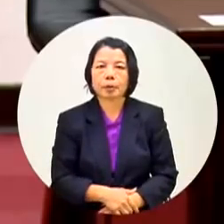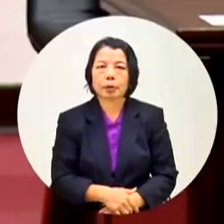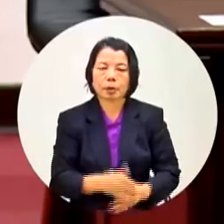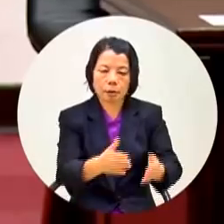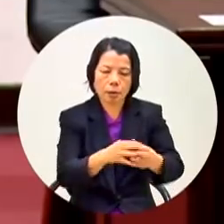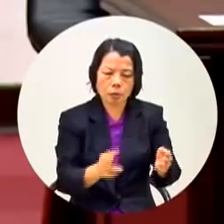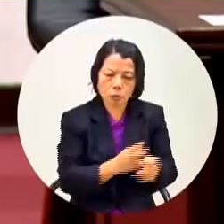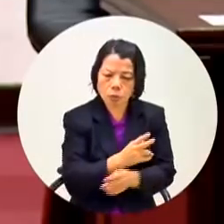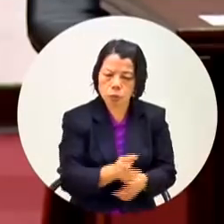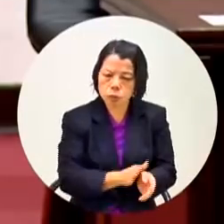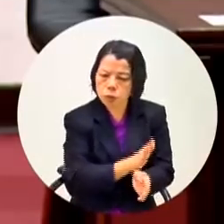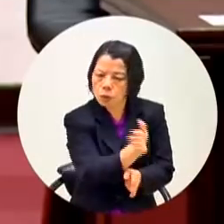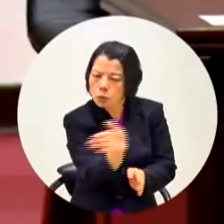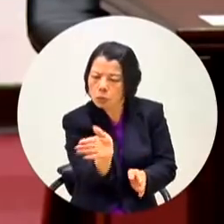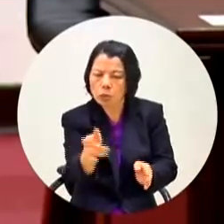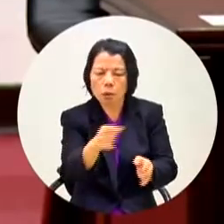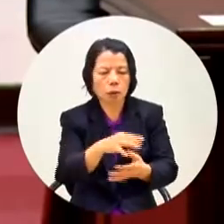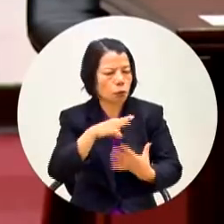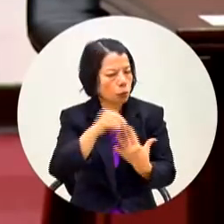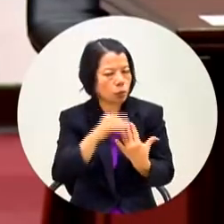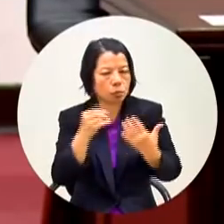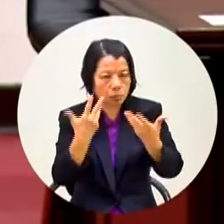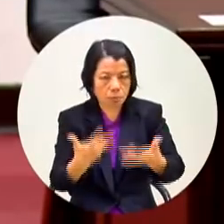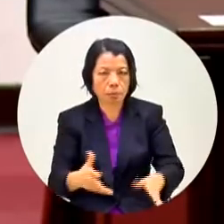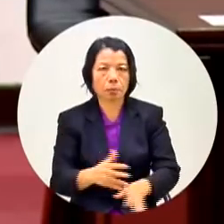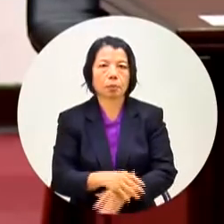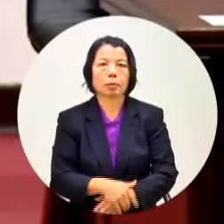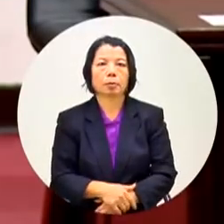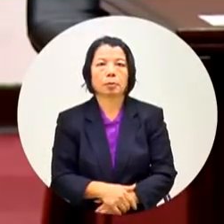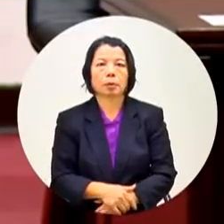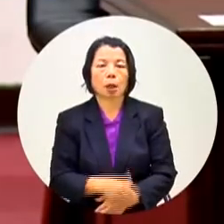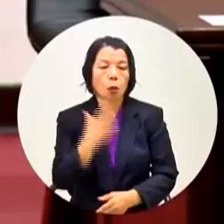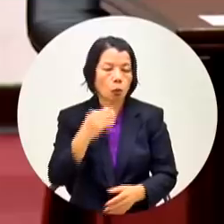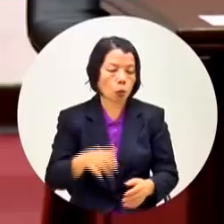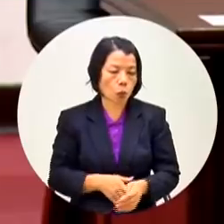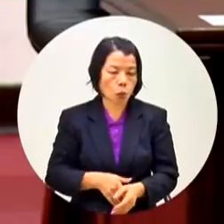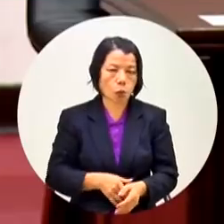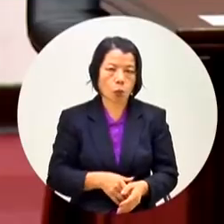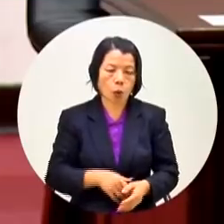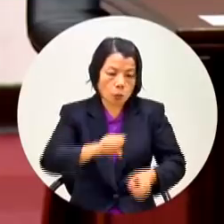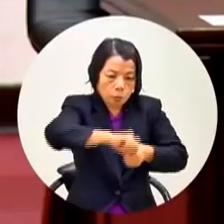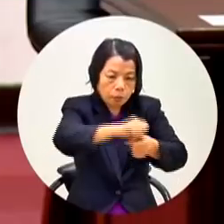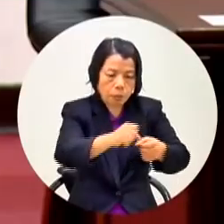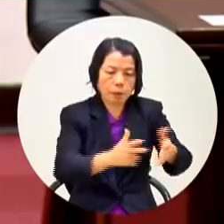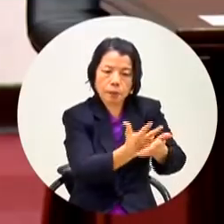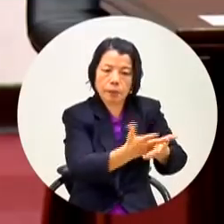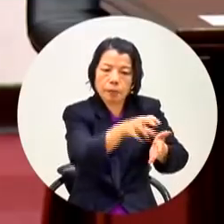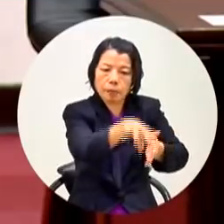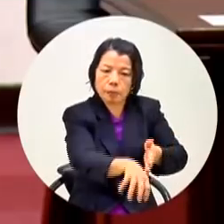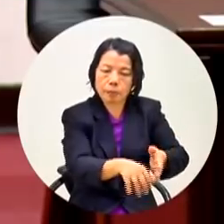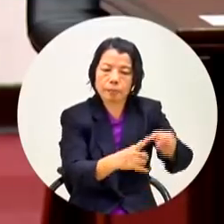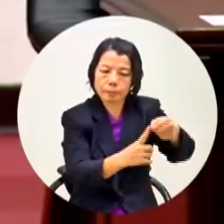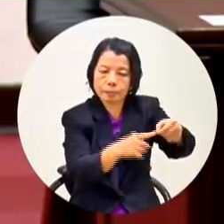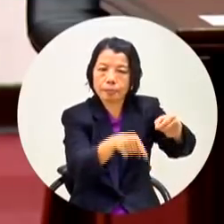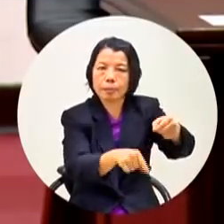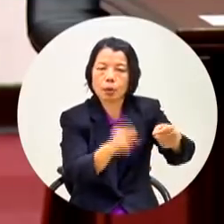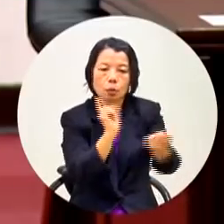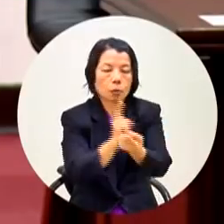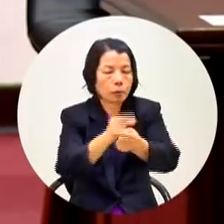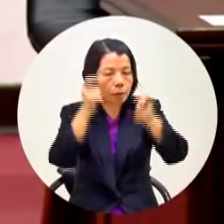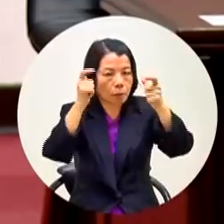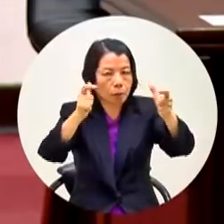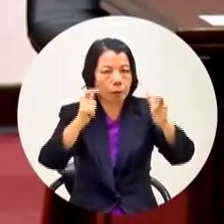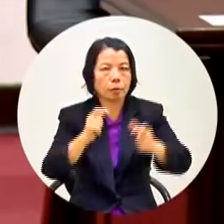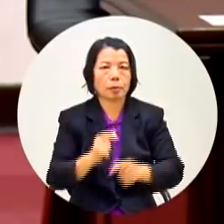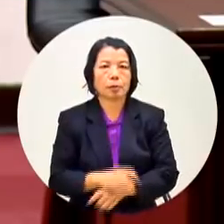哈。那如果可以推到美术馆站的话，其实我会觉得对于整个高雄，整个对于整个艺文产业的话，我觉得